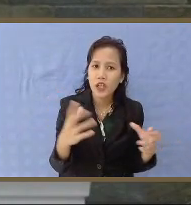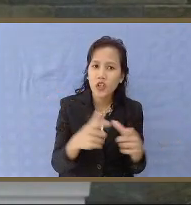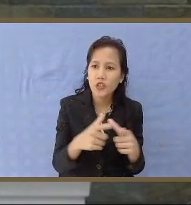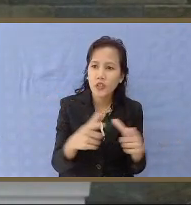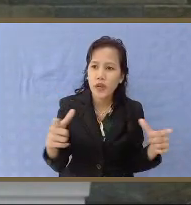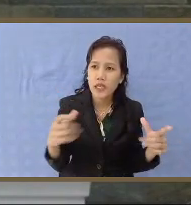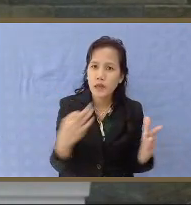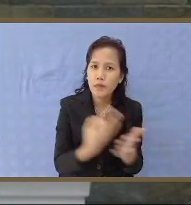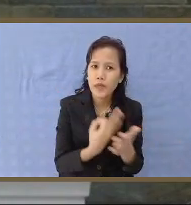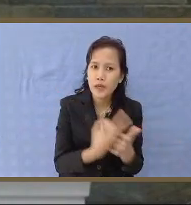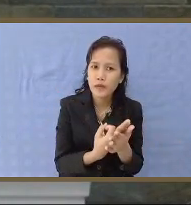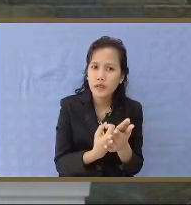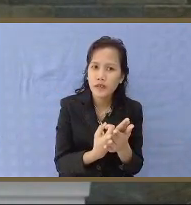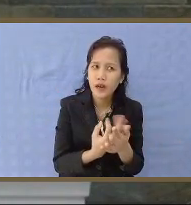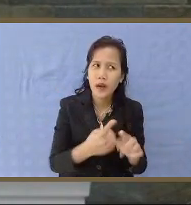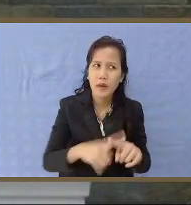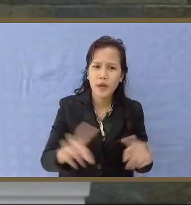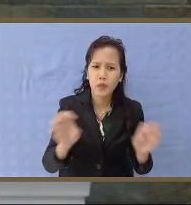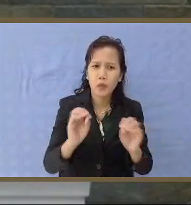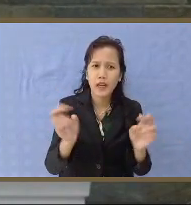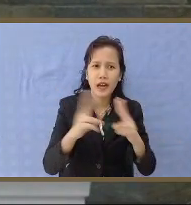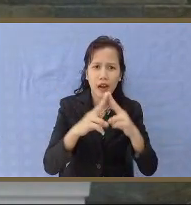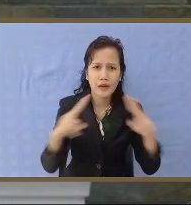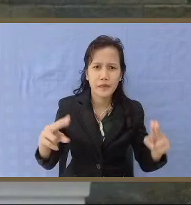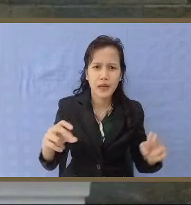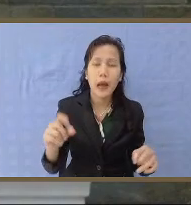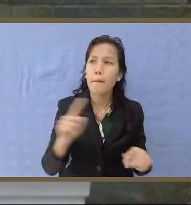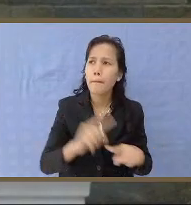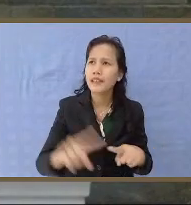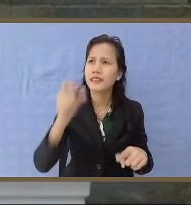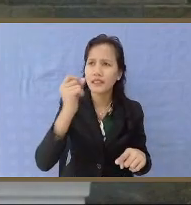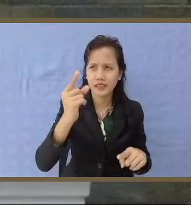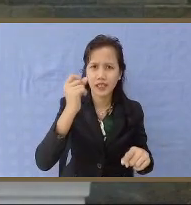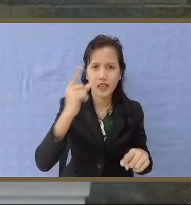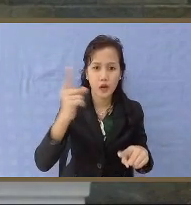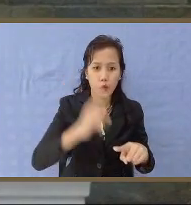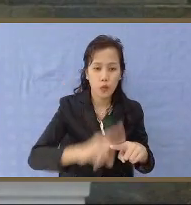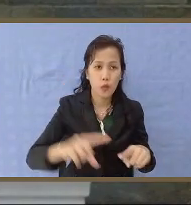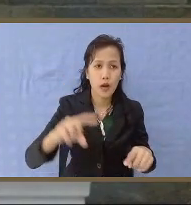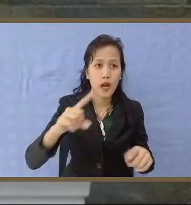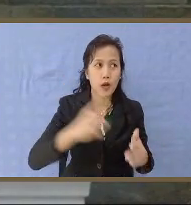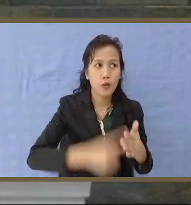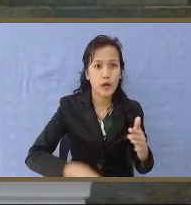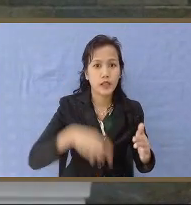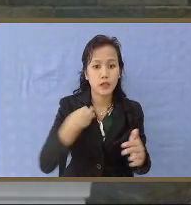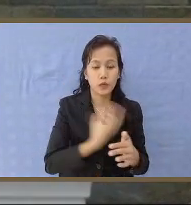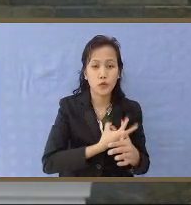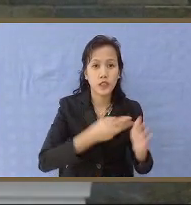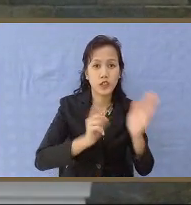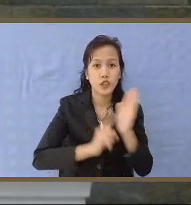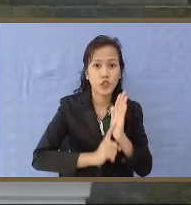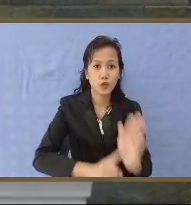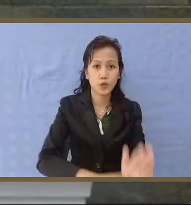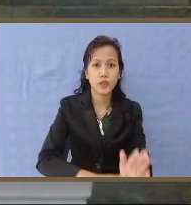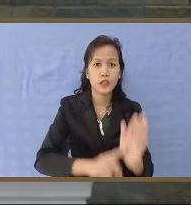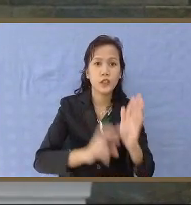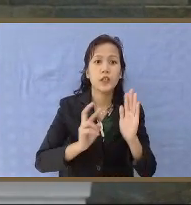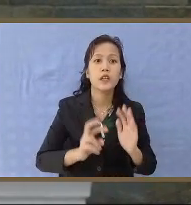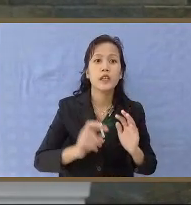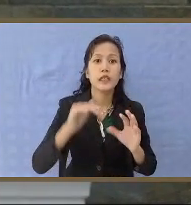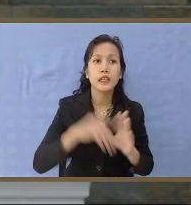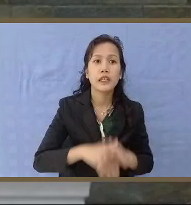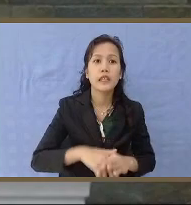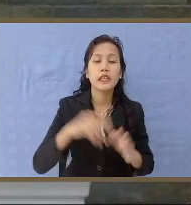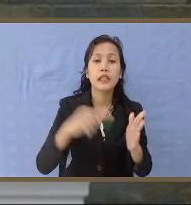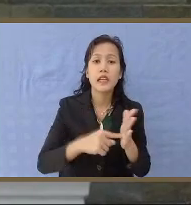Naintindihan niyo po? So, do you understand what are we promoting in this program?